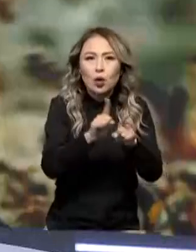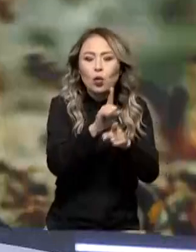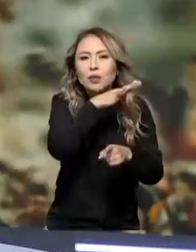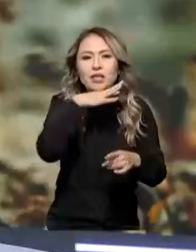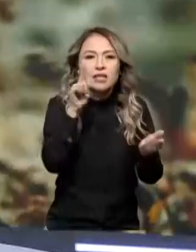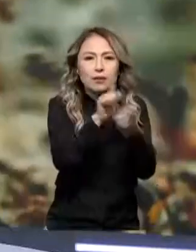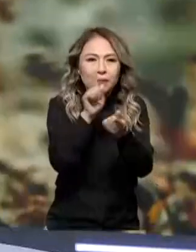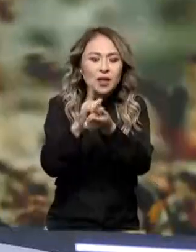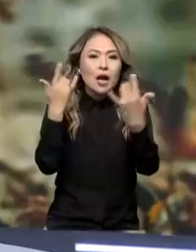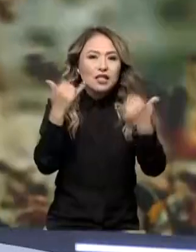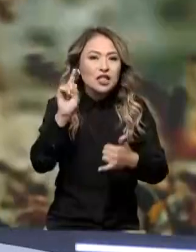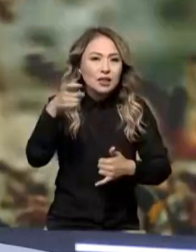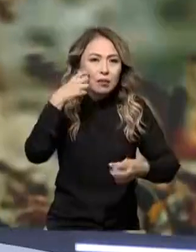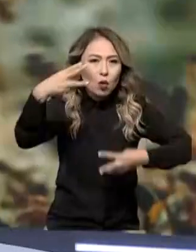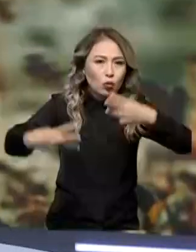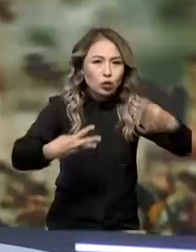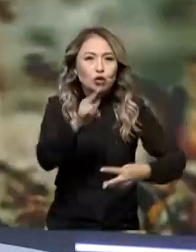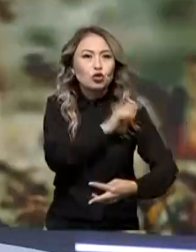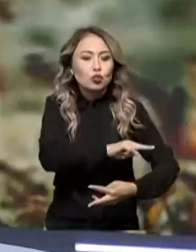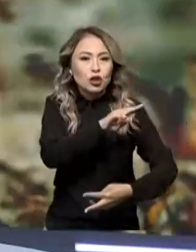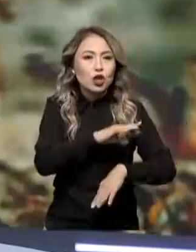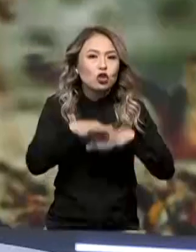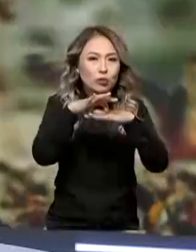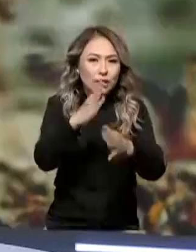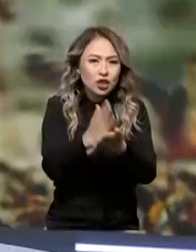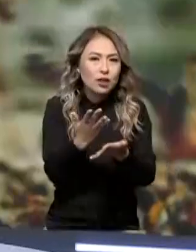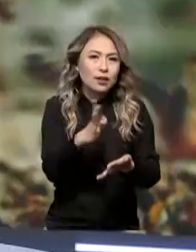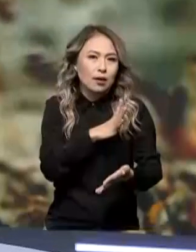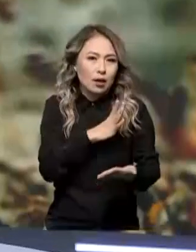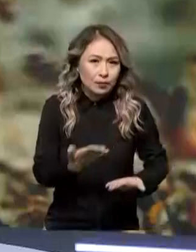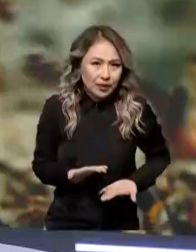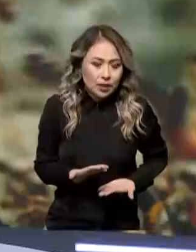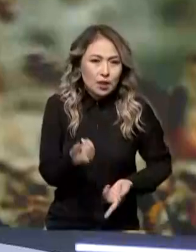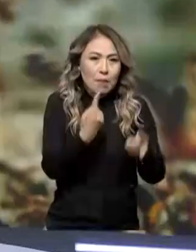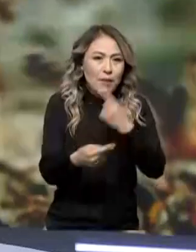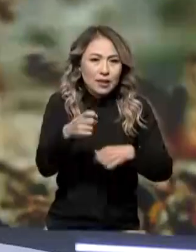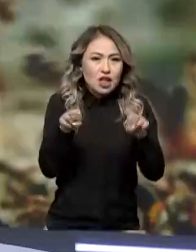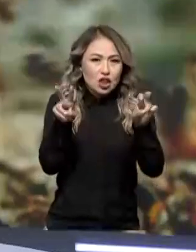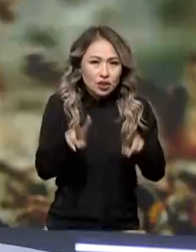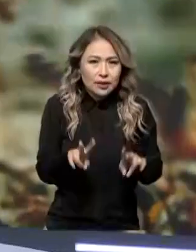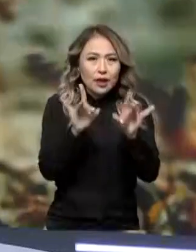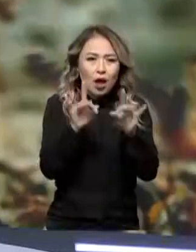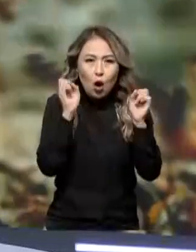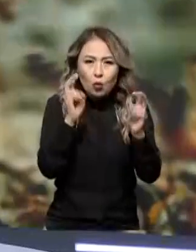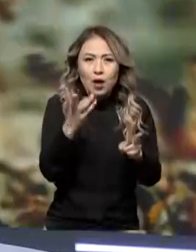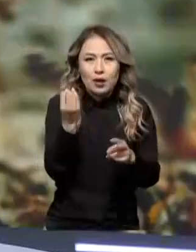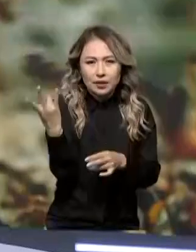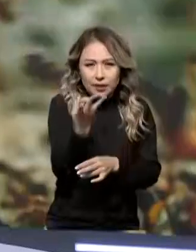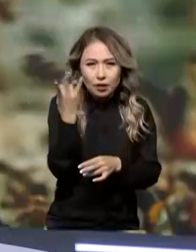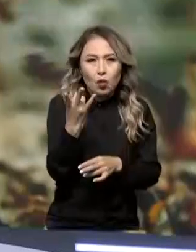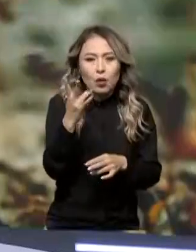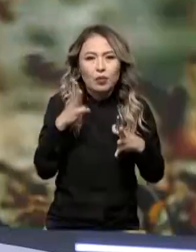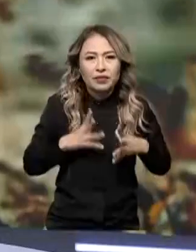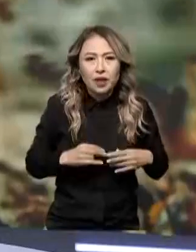аудандарында көп кездеседі. Қазір жаппай химиялық өңдеу жұмыстары жүріп жатыр. Жағдай қалыпты десекте, мамандар шегіртке қаупі әлі